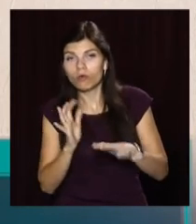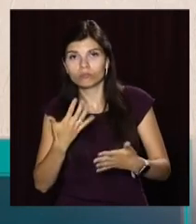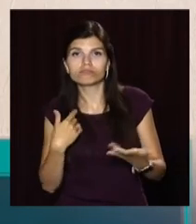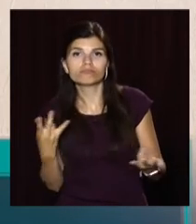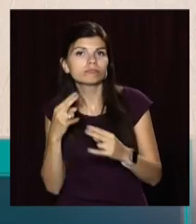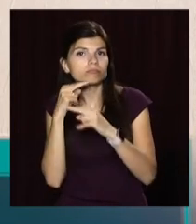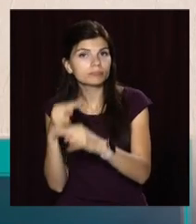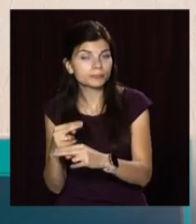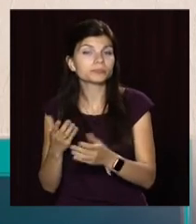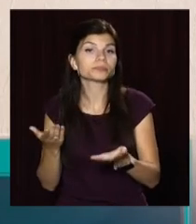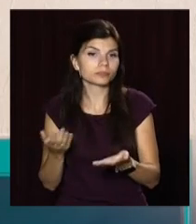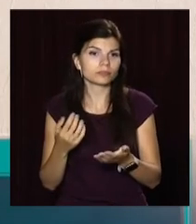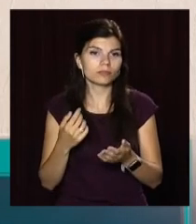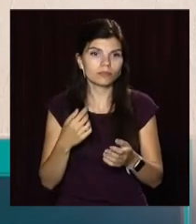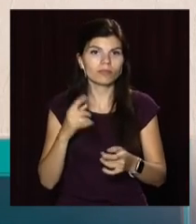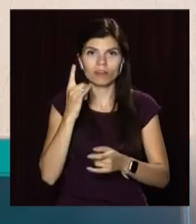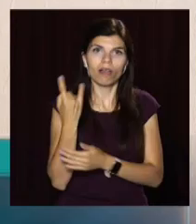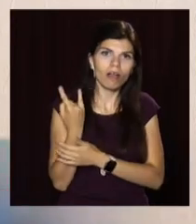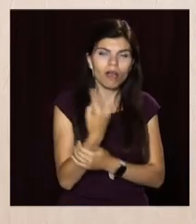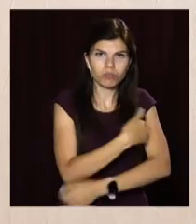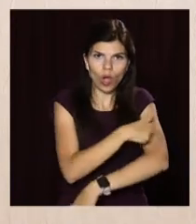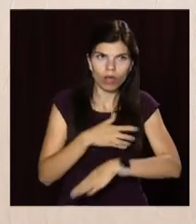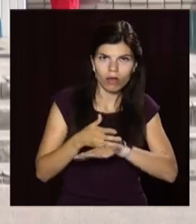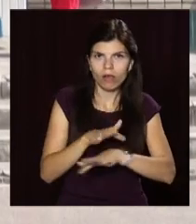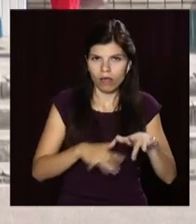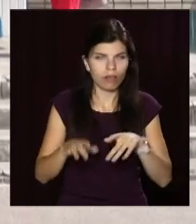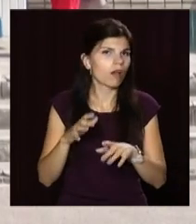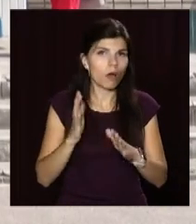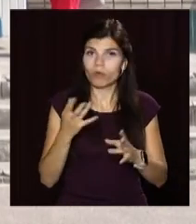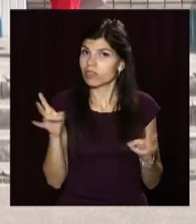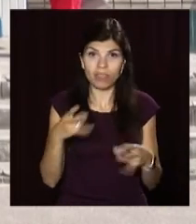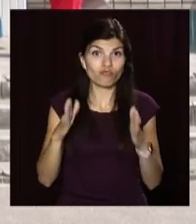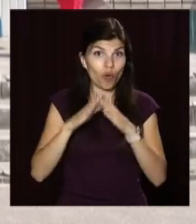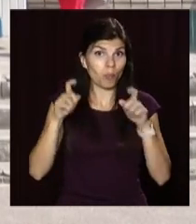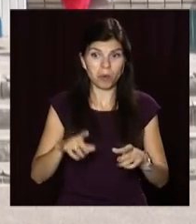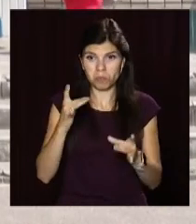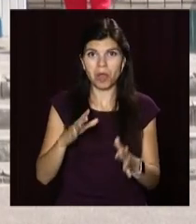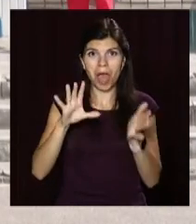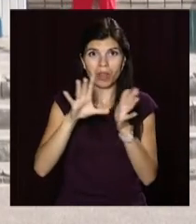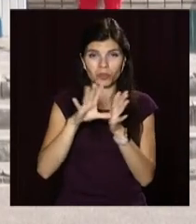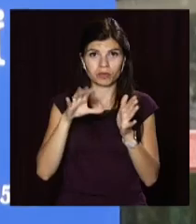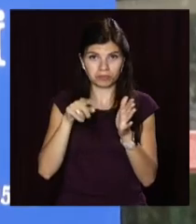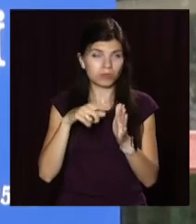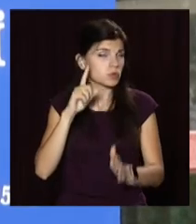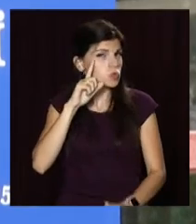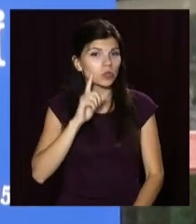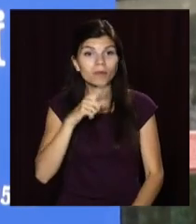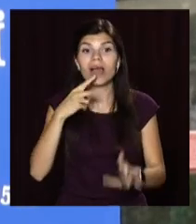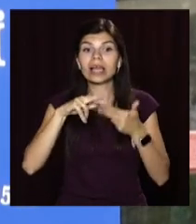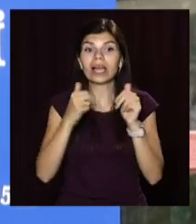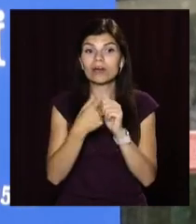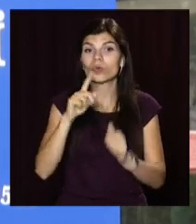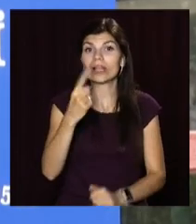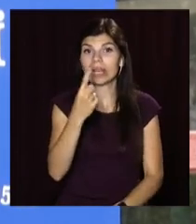Тому, ну, не таскати з собою ребенка, це буде дуже удобно. У центрі первинної меддопомоги Кам'янського номер 1 є лікарняні